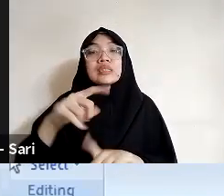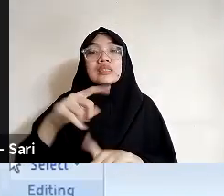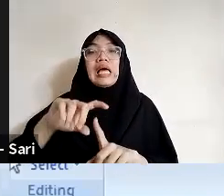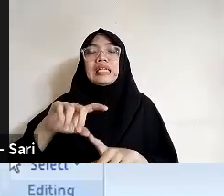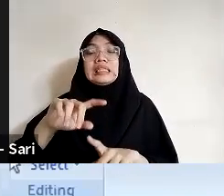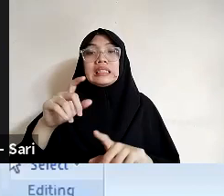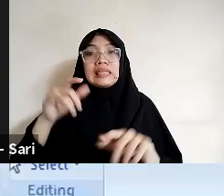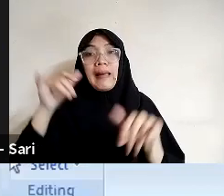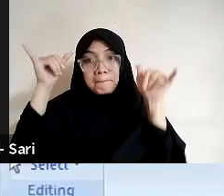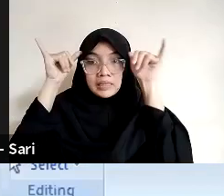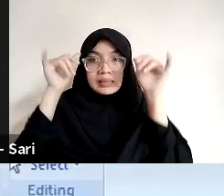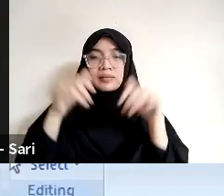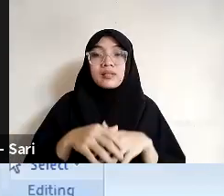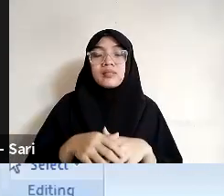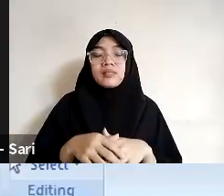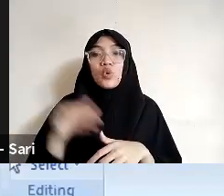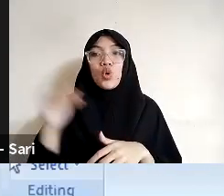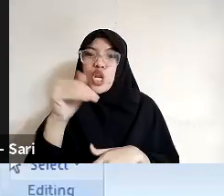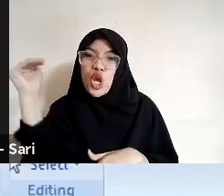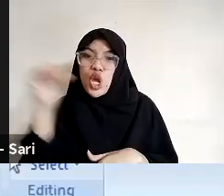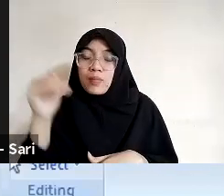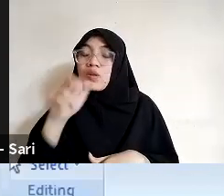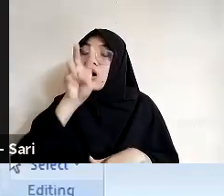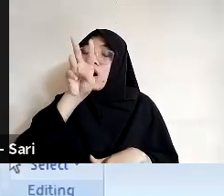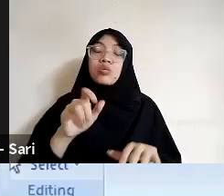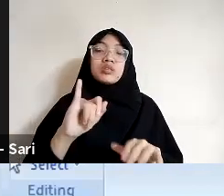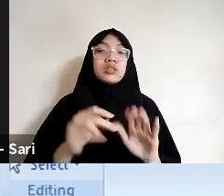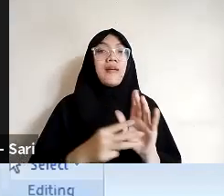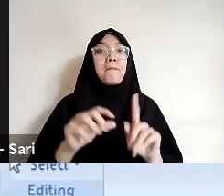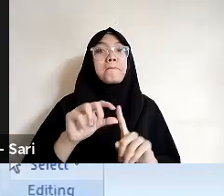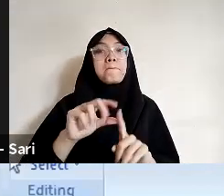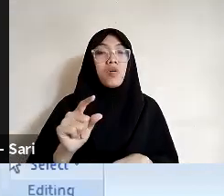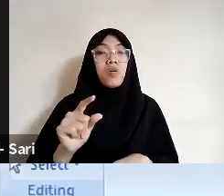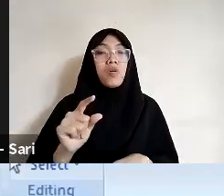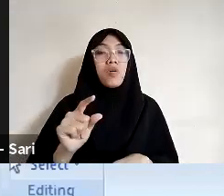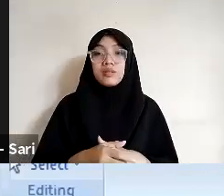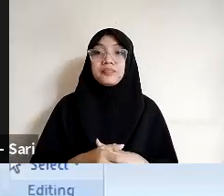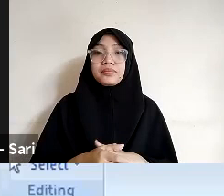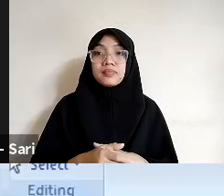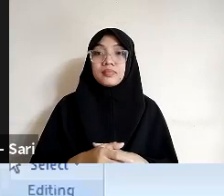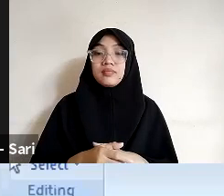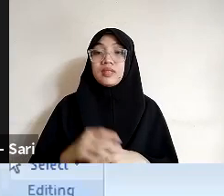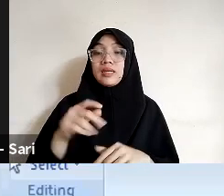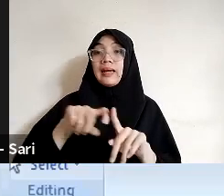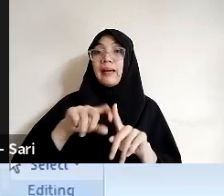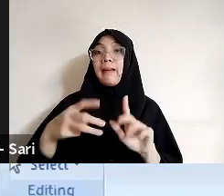negeri sebanyak 300 ribu ton harus impor. Kalau tidak, kata Kementan, itu orang-orang akan